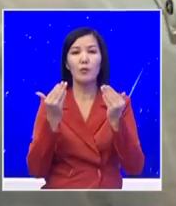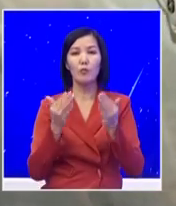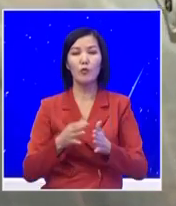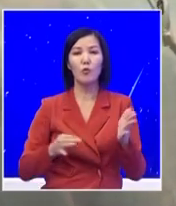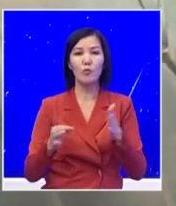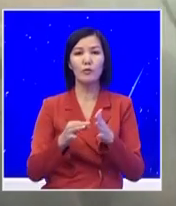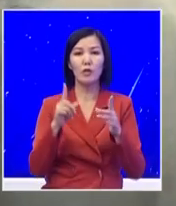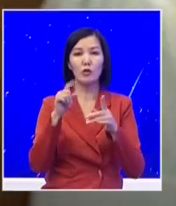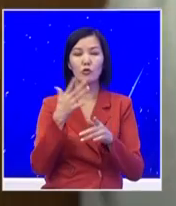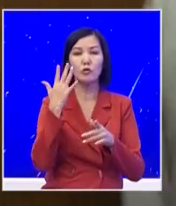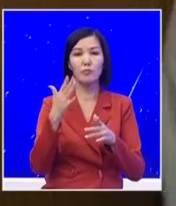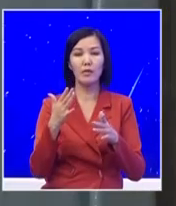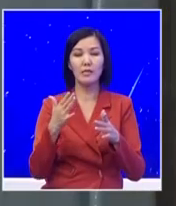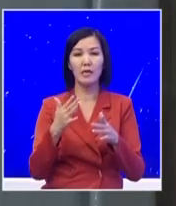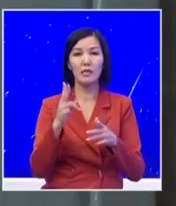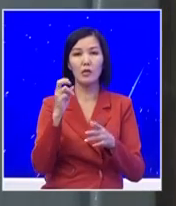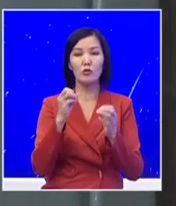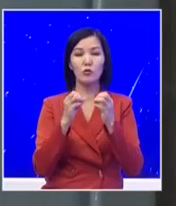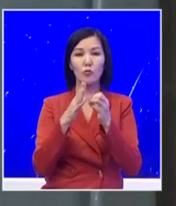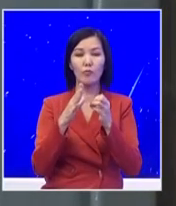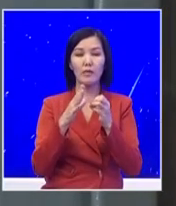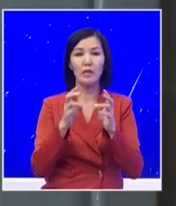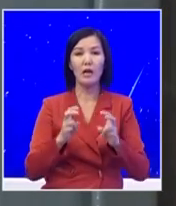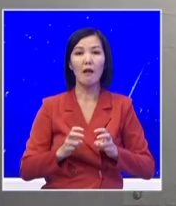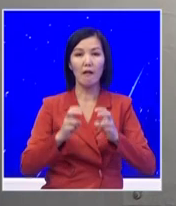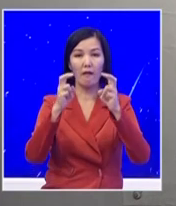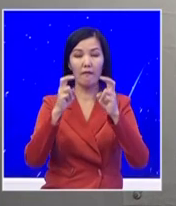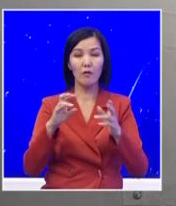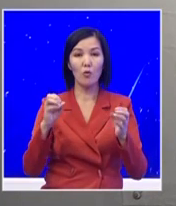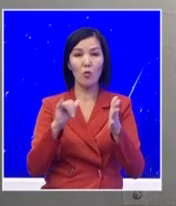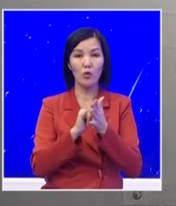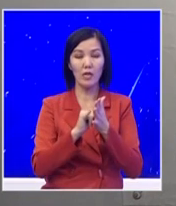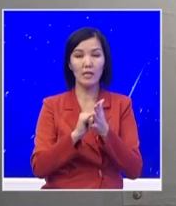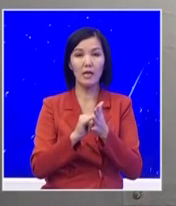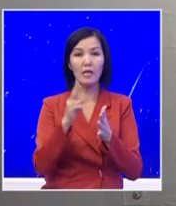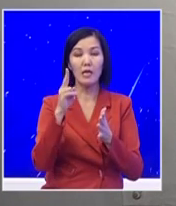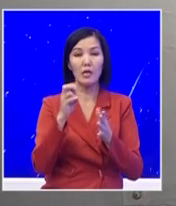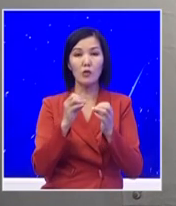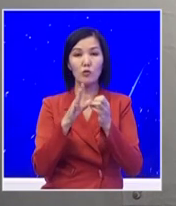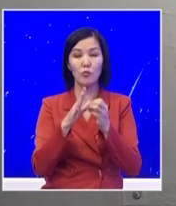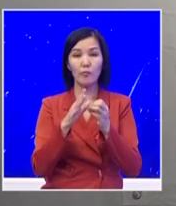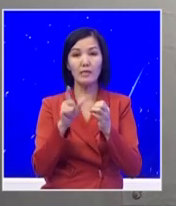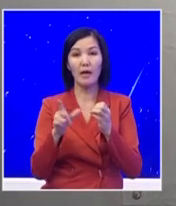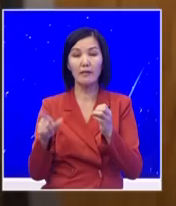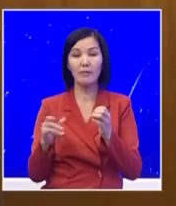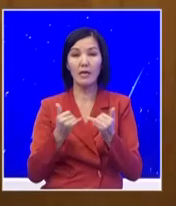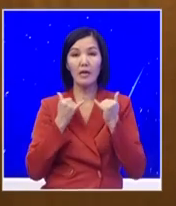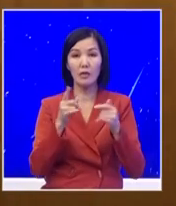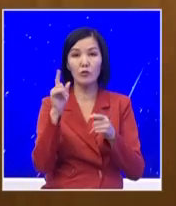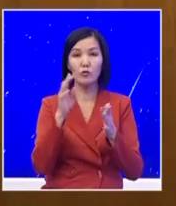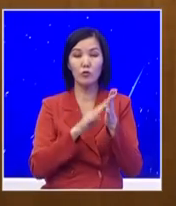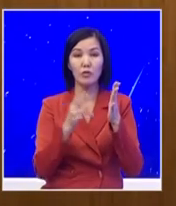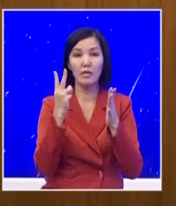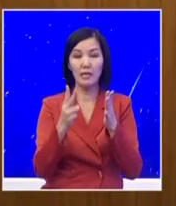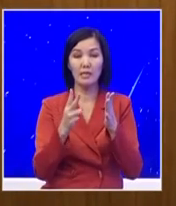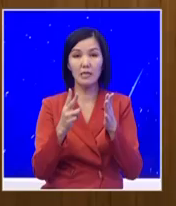105 көпқабатты тұрғын үйге 215 лифт орнатылған. Оның 205-сі тұрғындар тасымалына арналған. Қазір тек 192-сі жұмыс